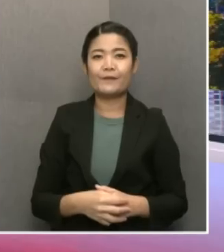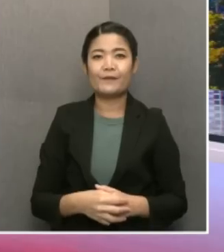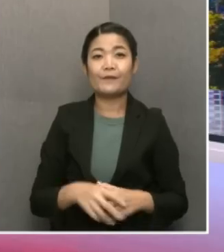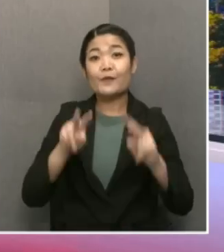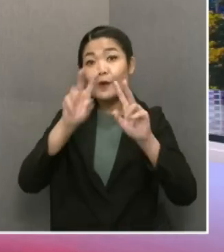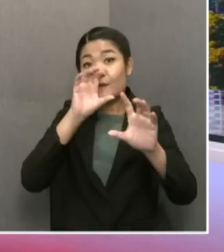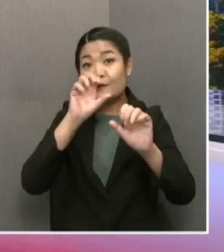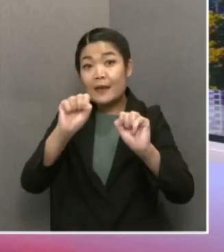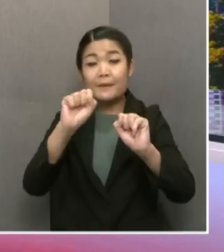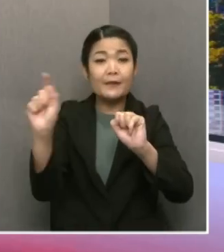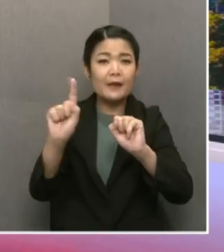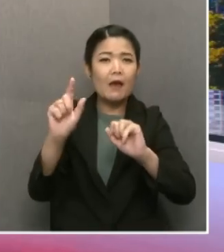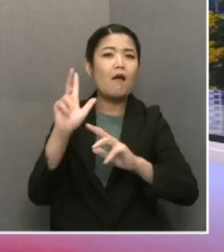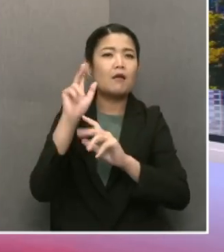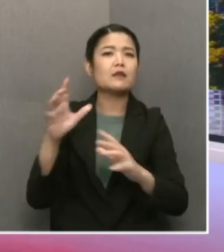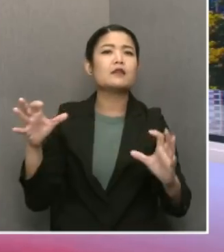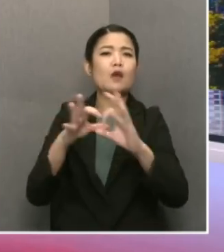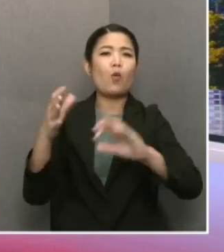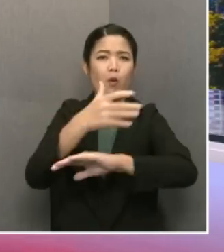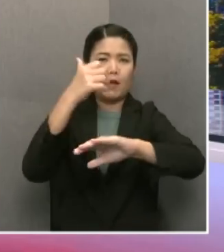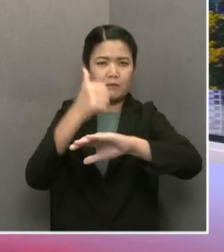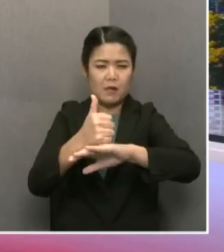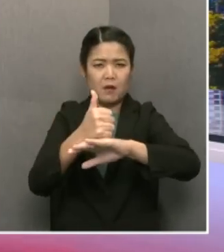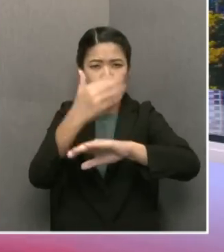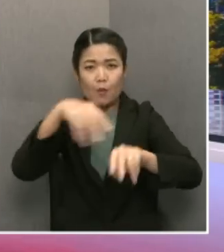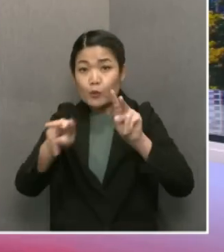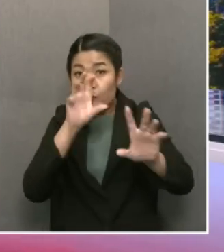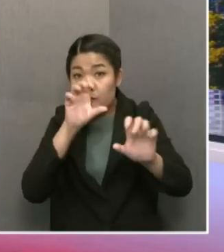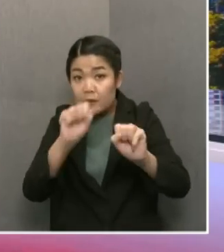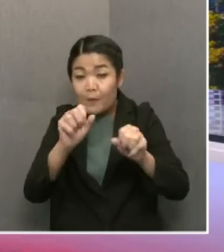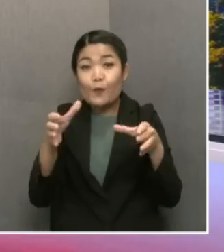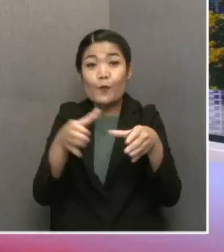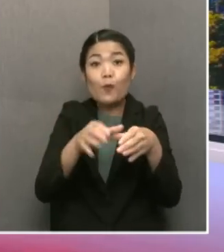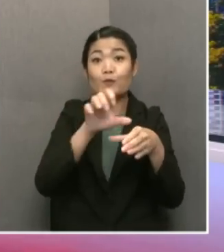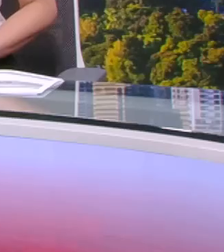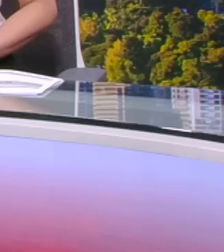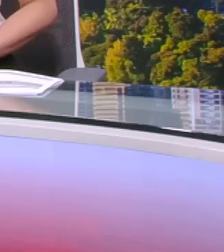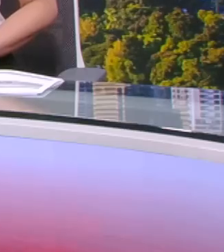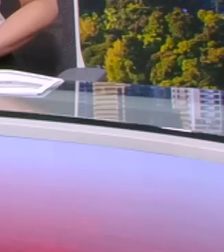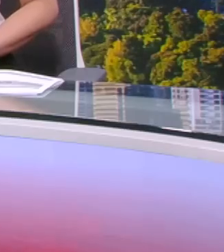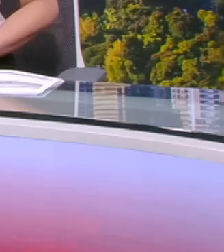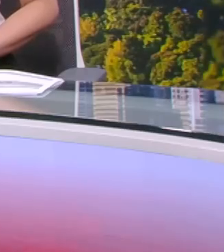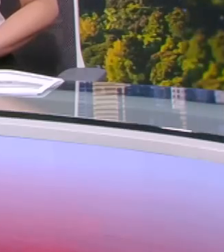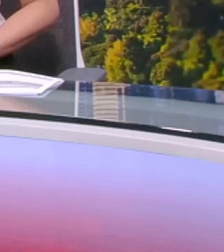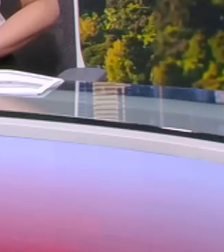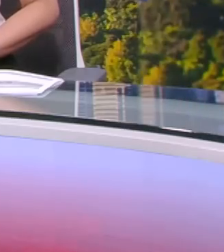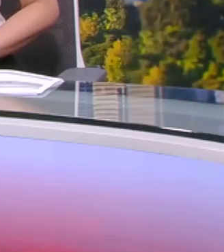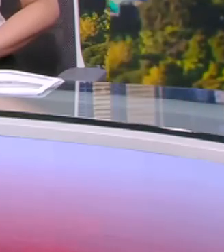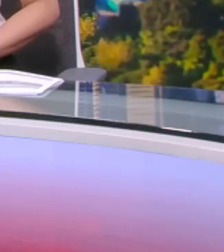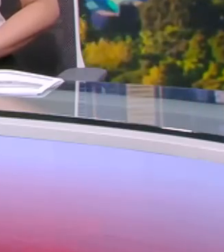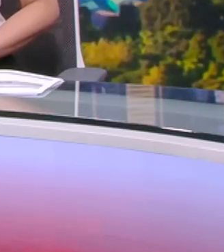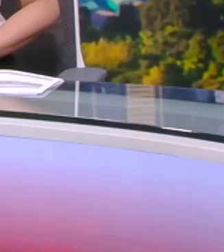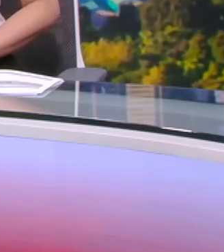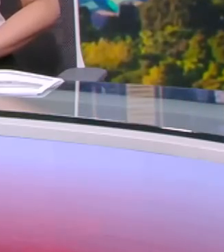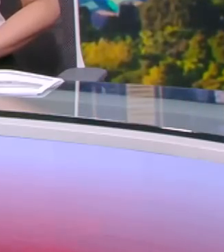มาติดตามกันสำหรับประเด็นทางการเมืองนะคะหลายคนยังคคงกาะติดการจัดตั้งรัฐบาลนะคะซึ่งก่อนหน้านั้นเนี่ยก็จะเป็นการโหวตเลือก